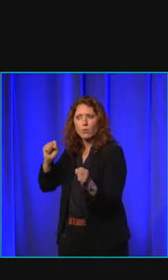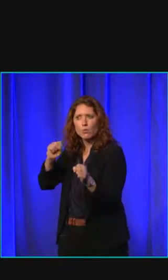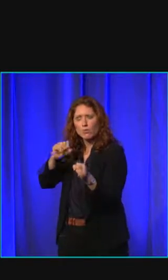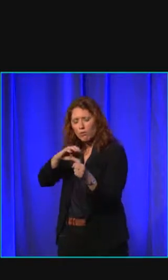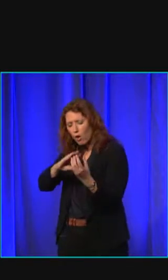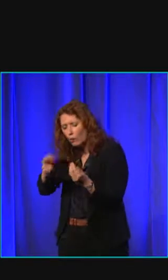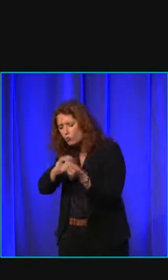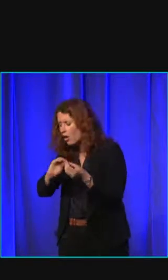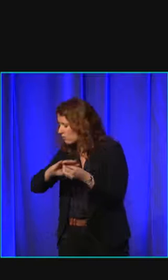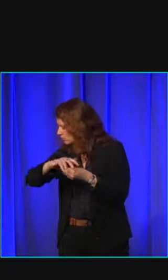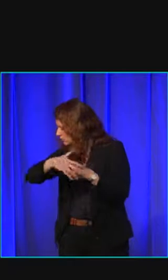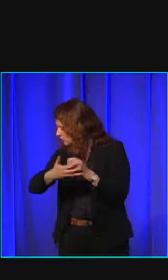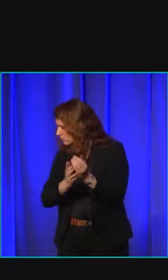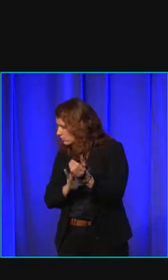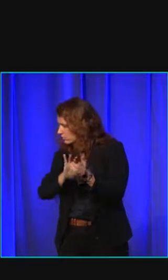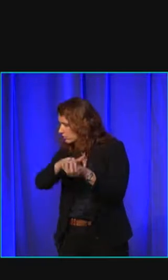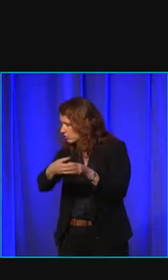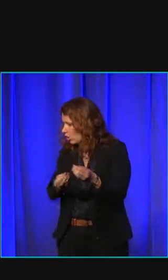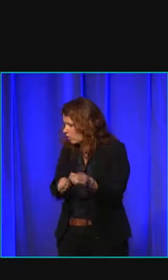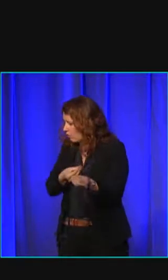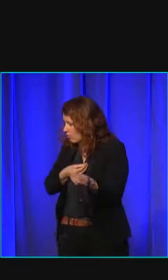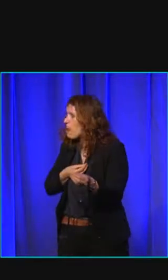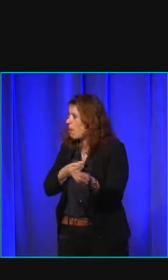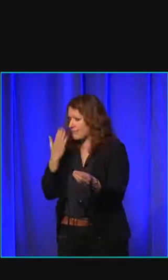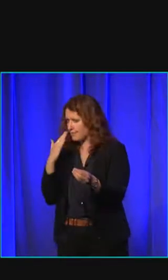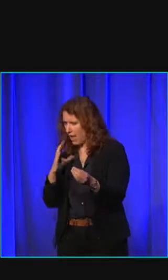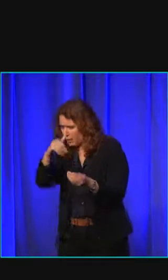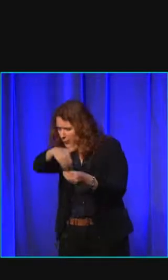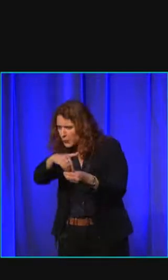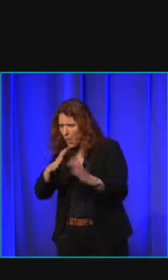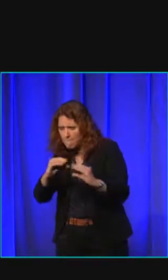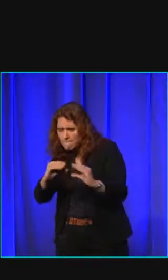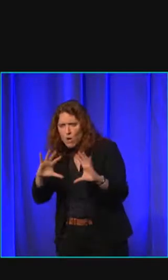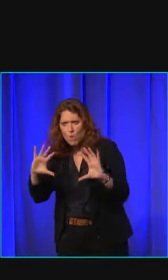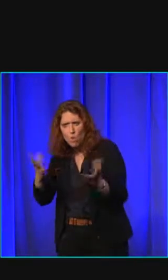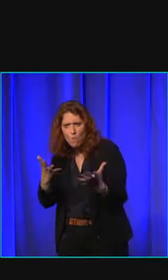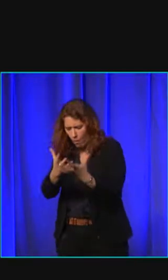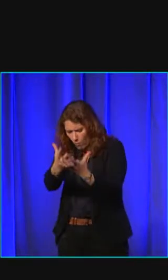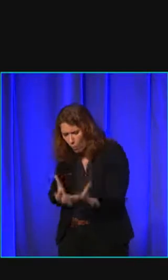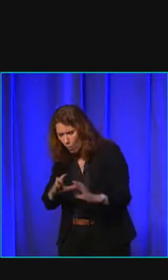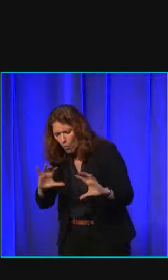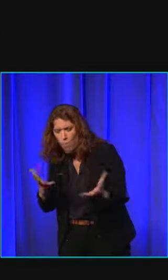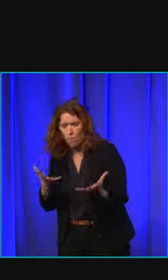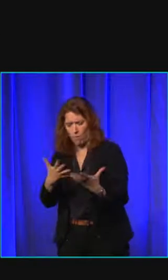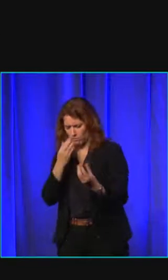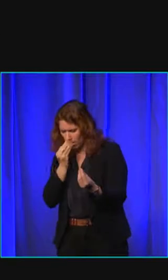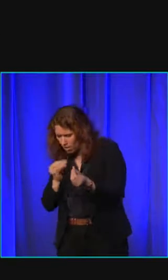pour essayer de déterminer sa consistance, son poids, sa texture.